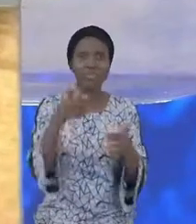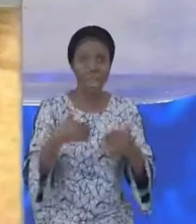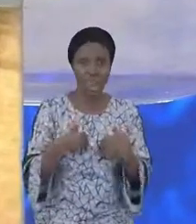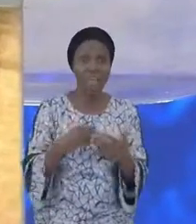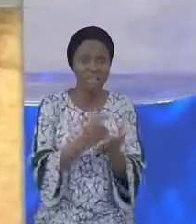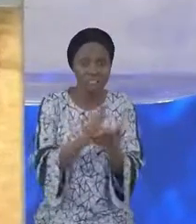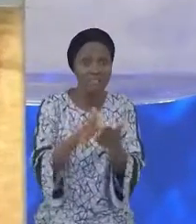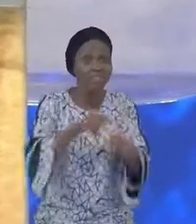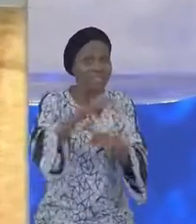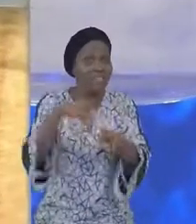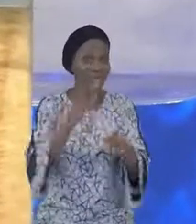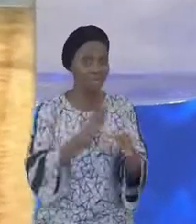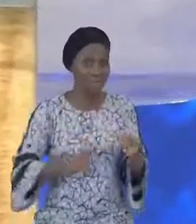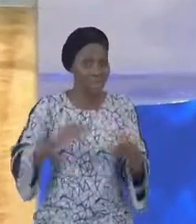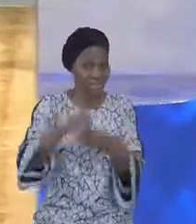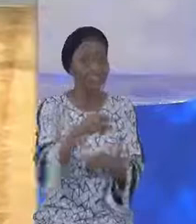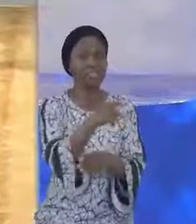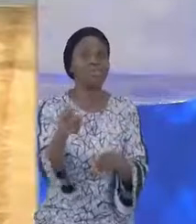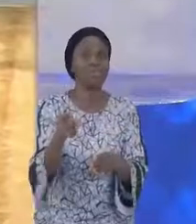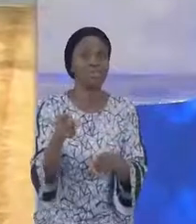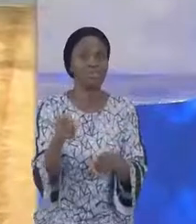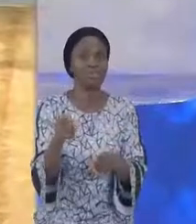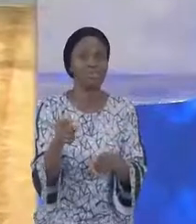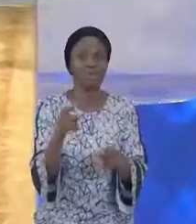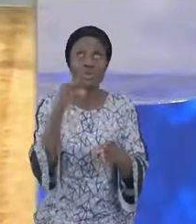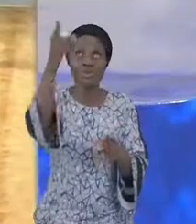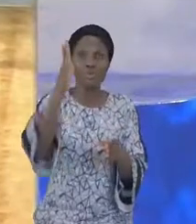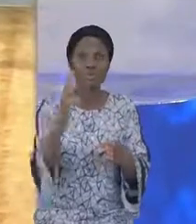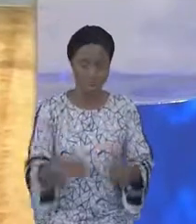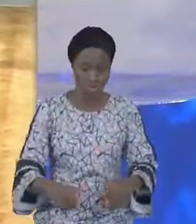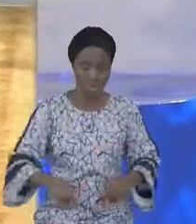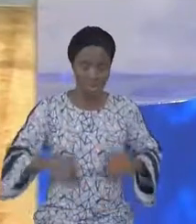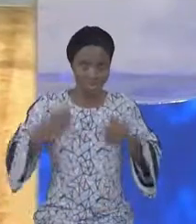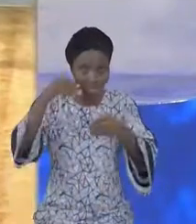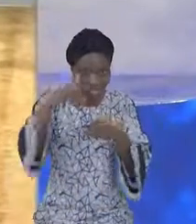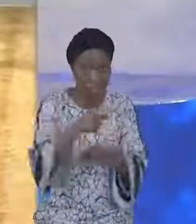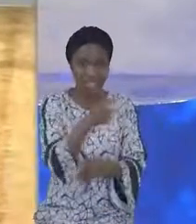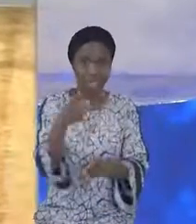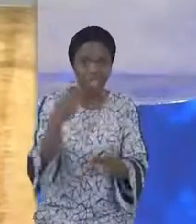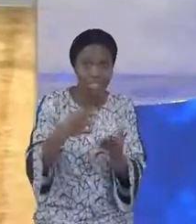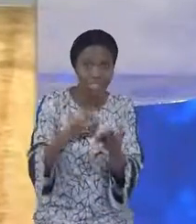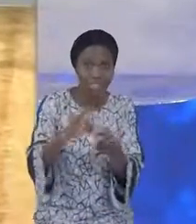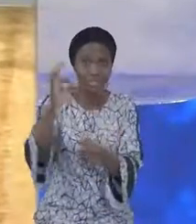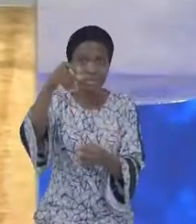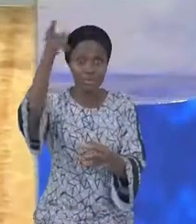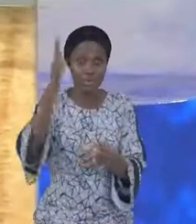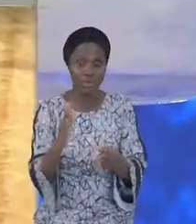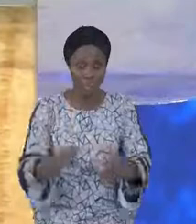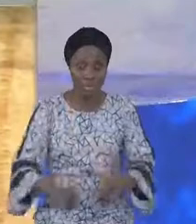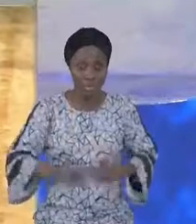Tu es la nature divine. Dieu demeure en toi. L'Esprit demeure en